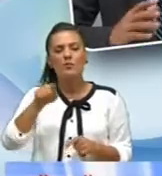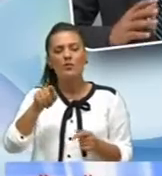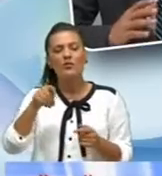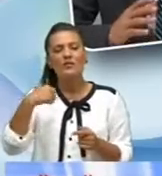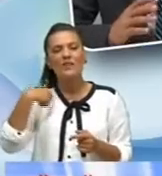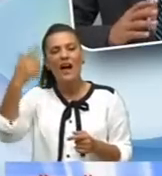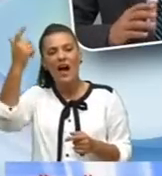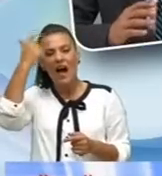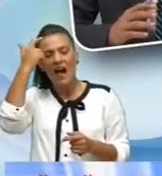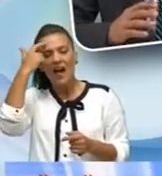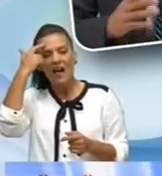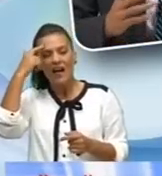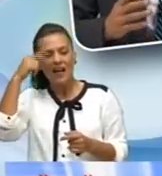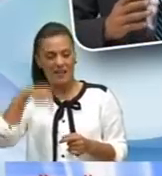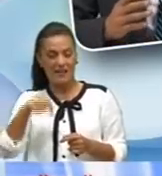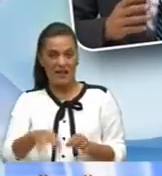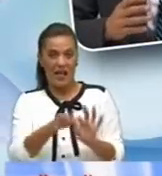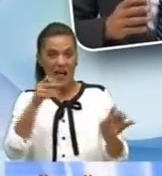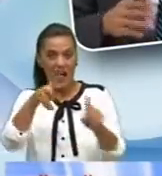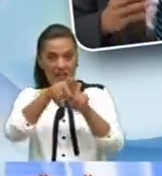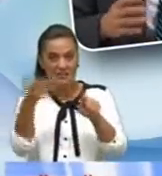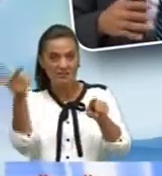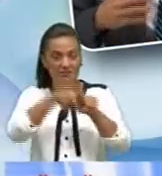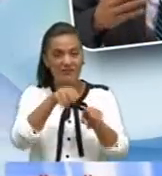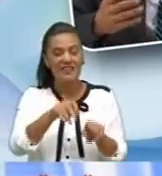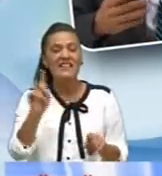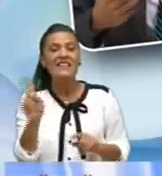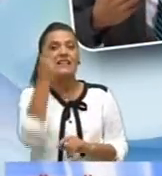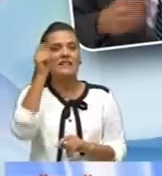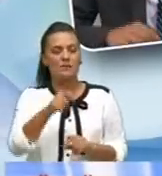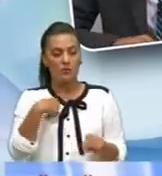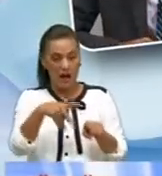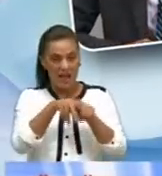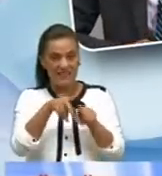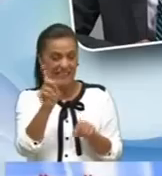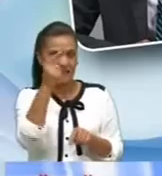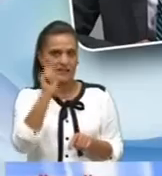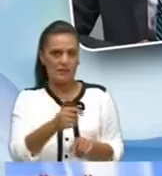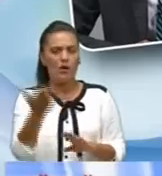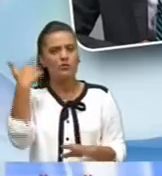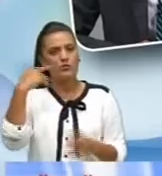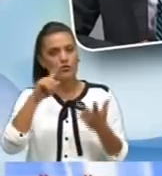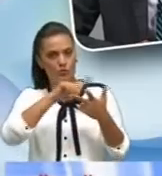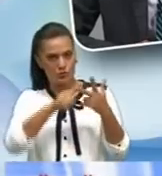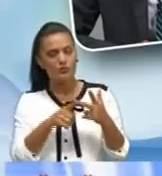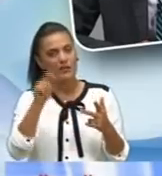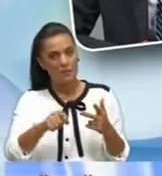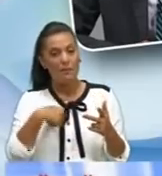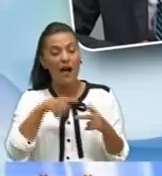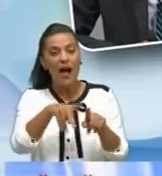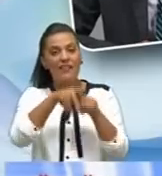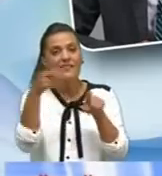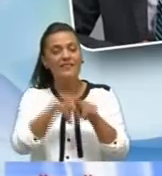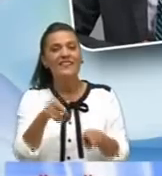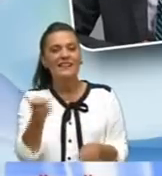çapta atlı olarak Türkiye'de ilk kez yapılıyor. Üç kez yaptık. Atlı yapılıyor. Evet, atlı, hı hı, olarak bu çapta ilk kez